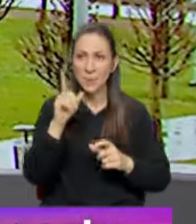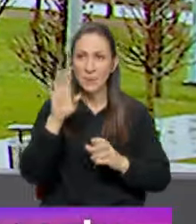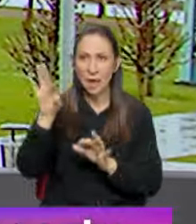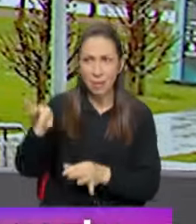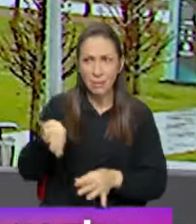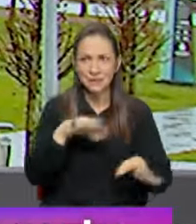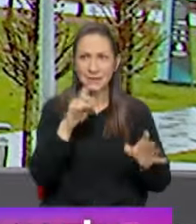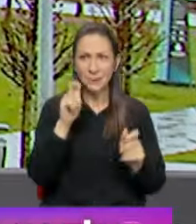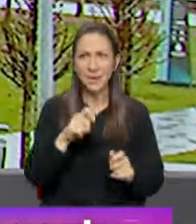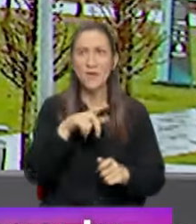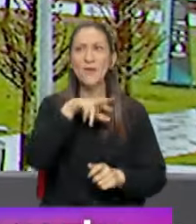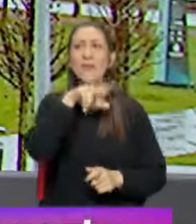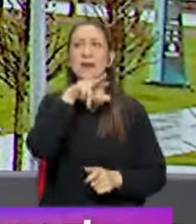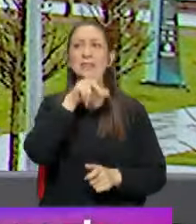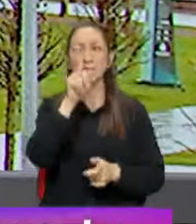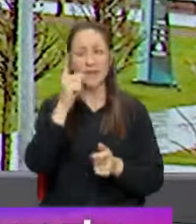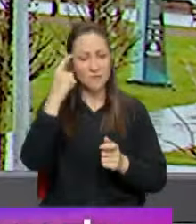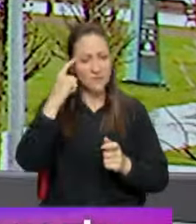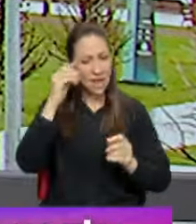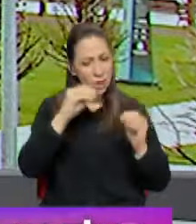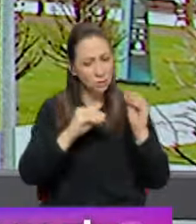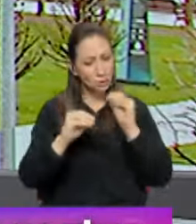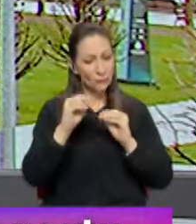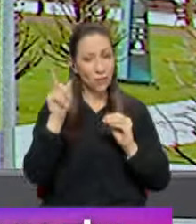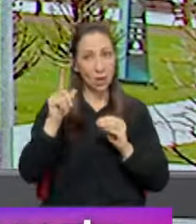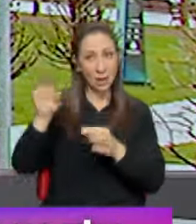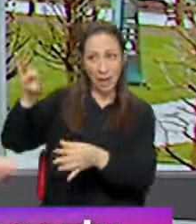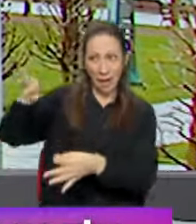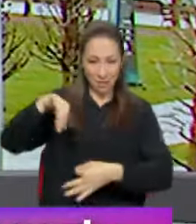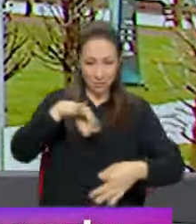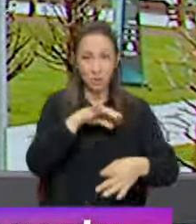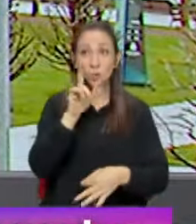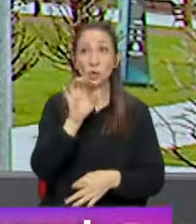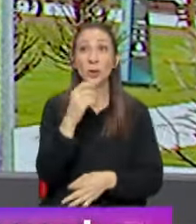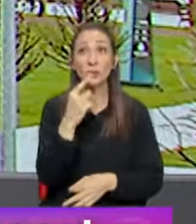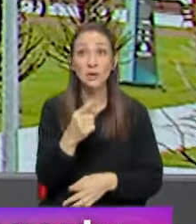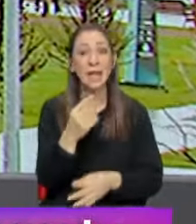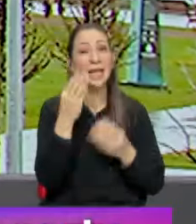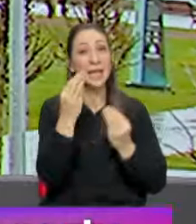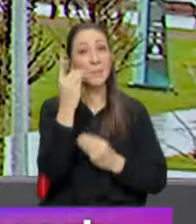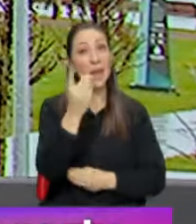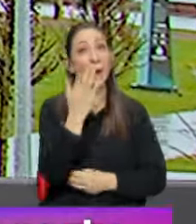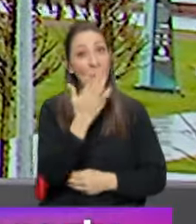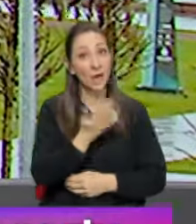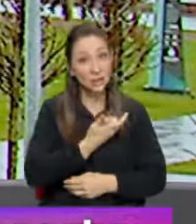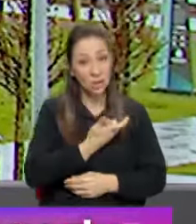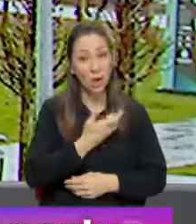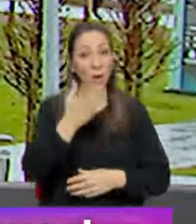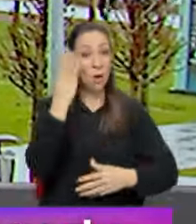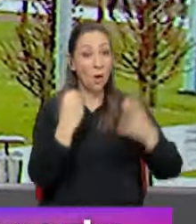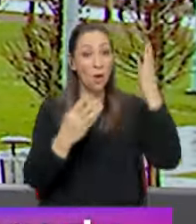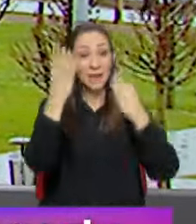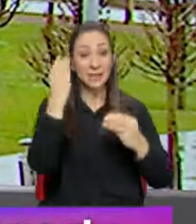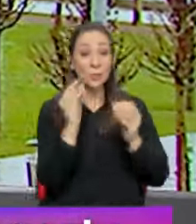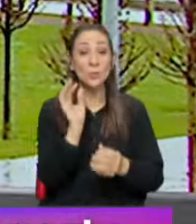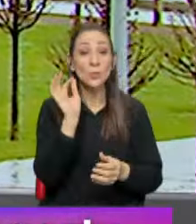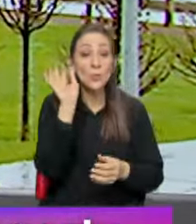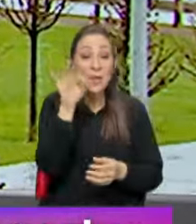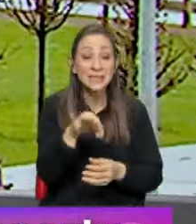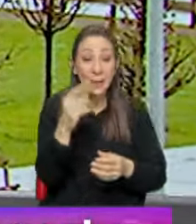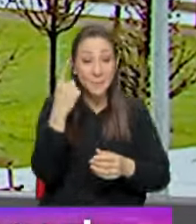yaptı. Fransız bir filozoftan onun yaptığı alıntı ve şöyle diyordu. İyi bir öğrenci, öğrendikleriyle ulaştığı